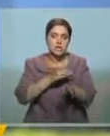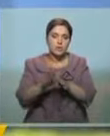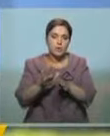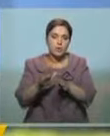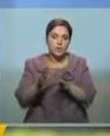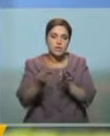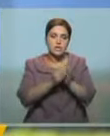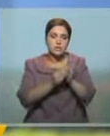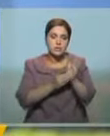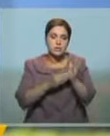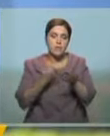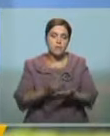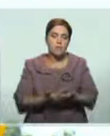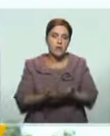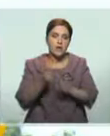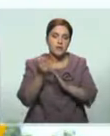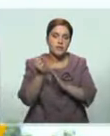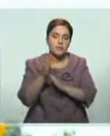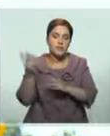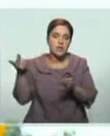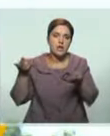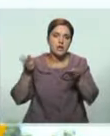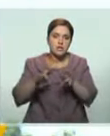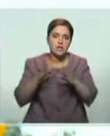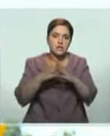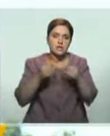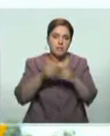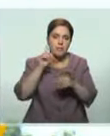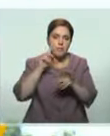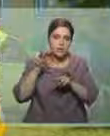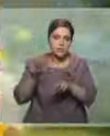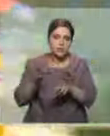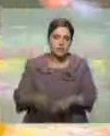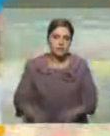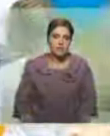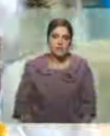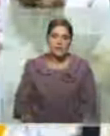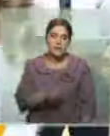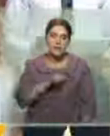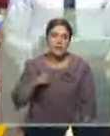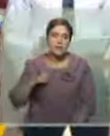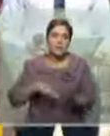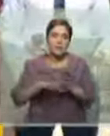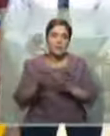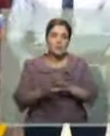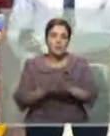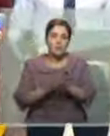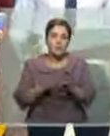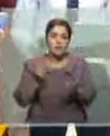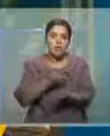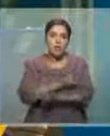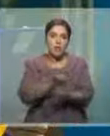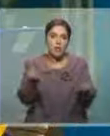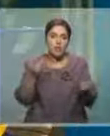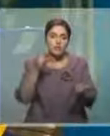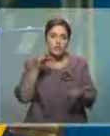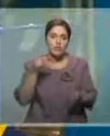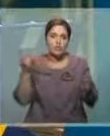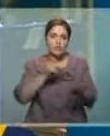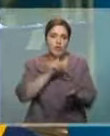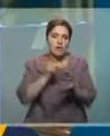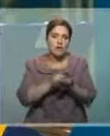где-то 215 детей, остальные находятся в патронатных семьях. Но даже самые лучшие условия, созданные в детских учреждениях, не заменят